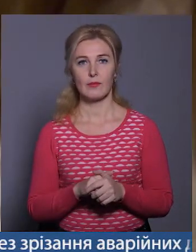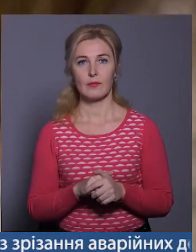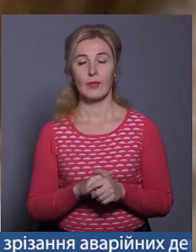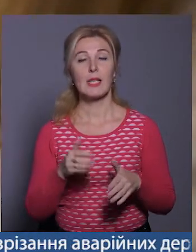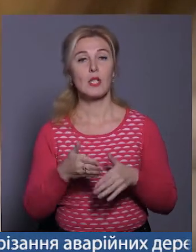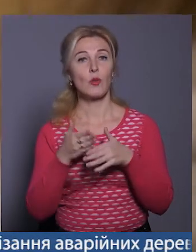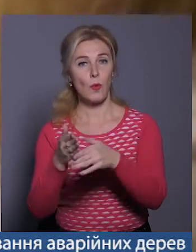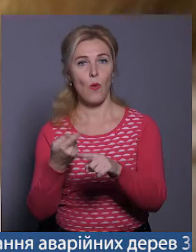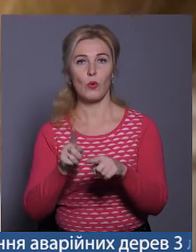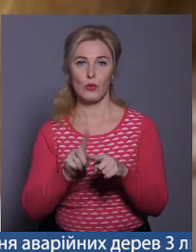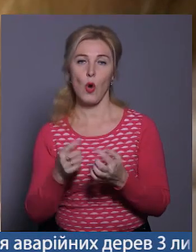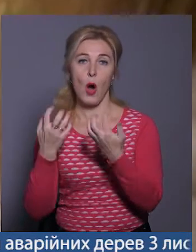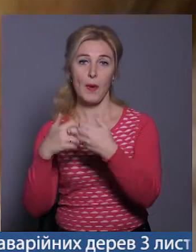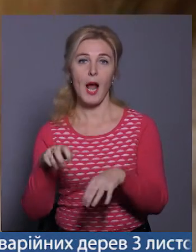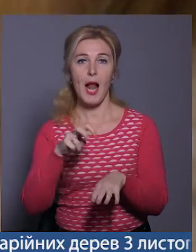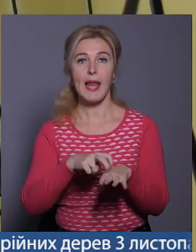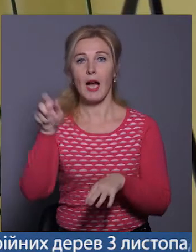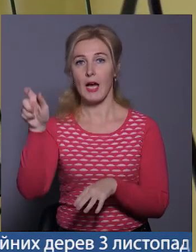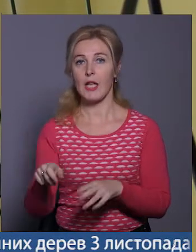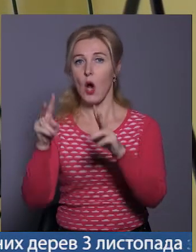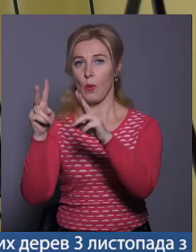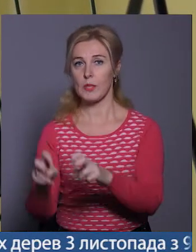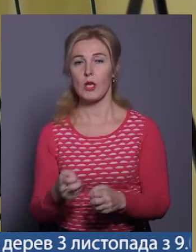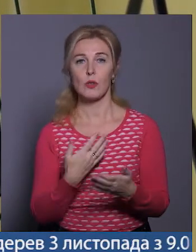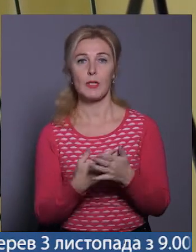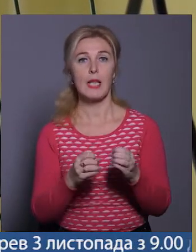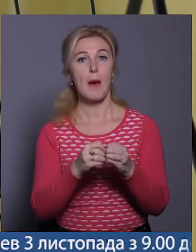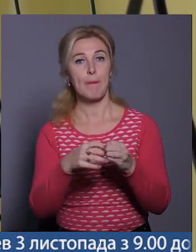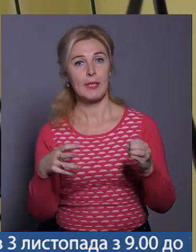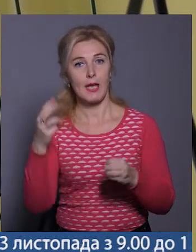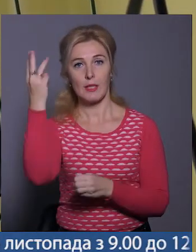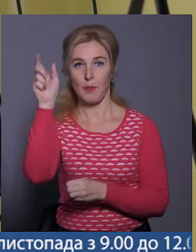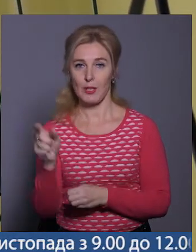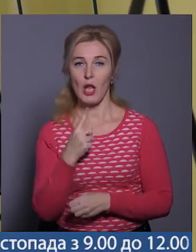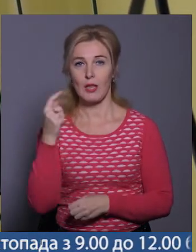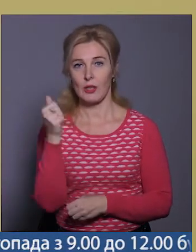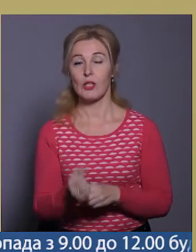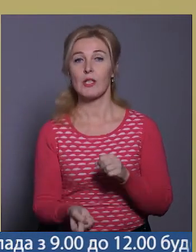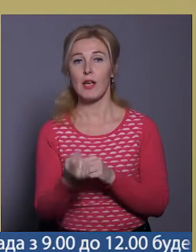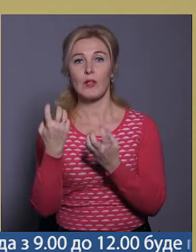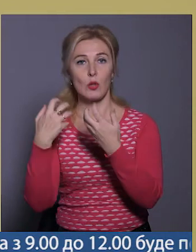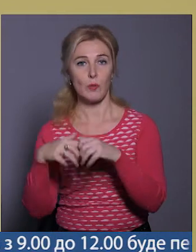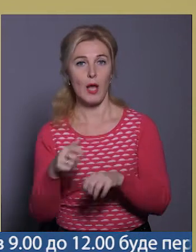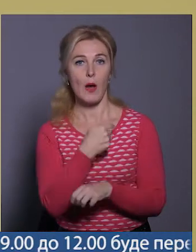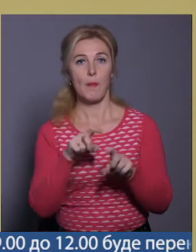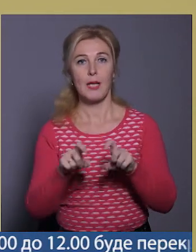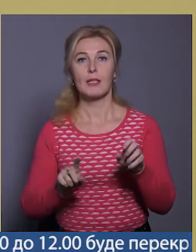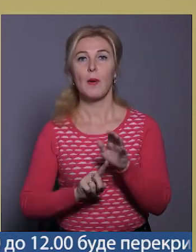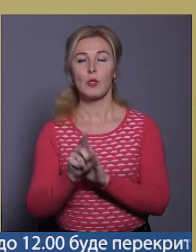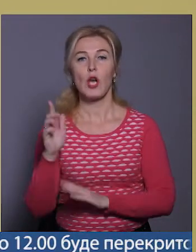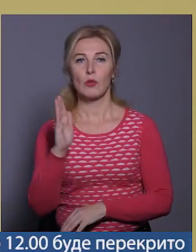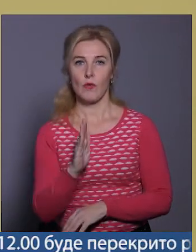За допомогою цього апарату лікарі обстежують близько 15 хмельничан на тиждень. З'явилось обладнання у медзакладі на початку